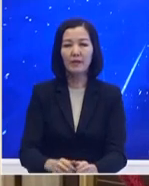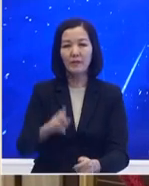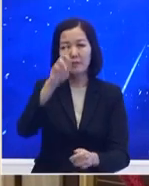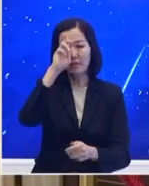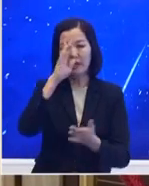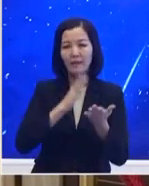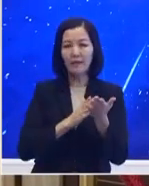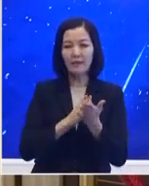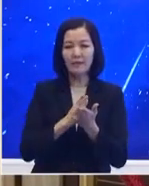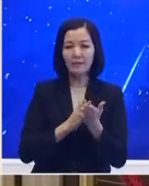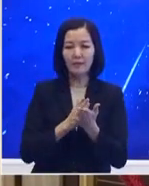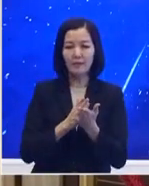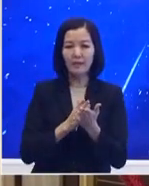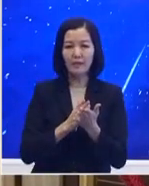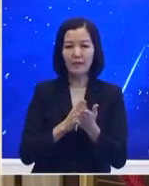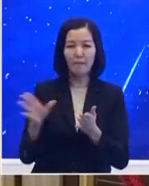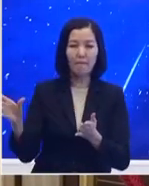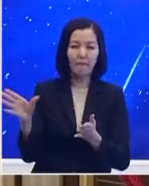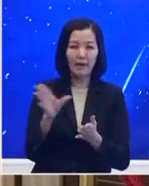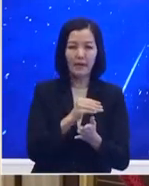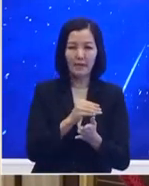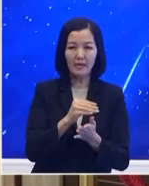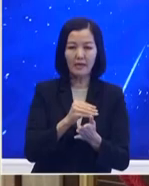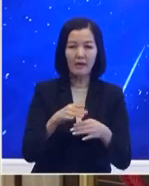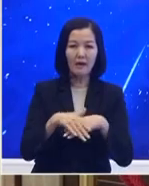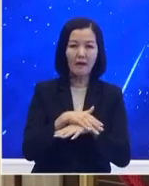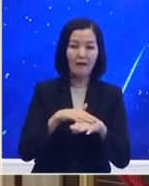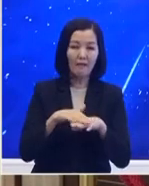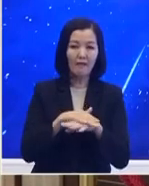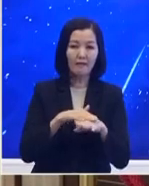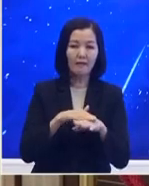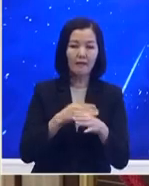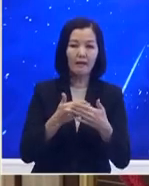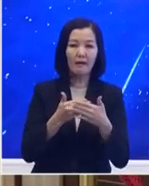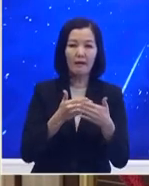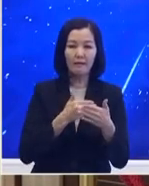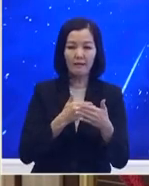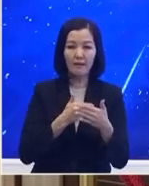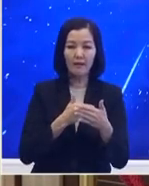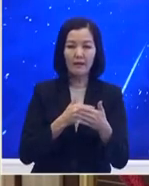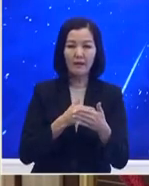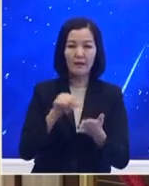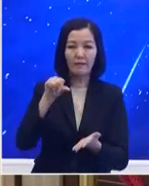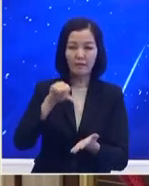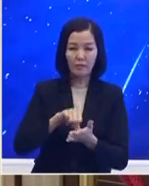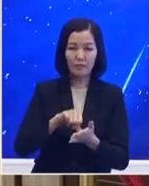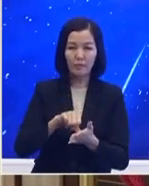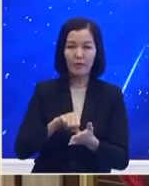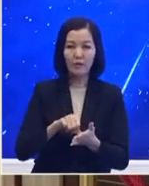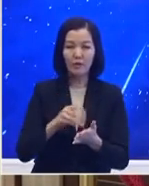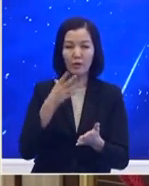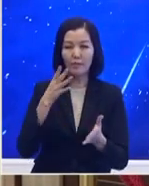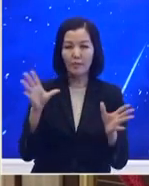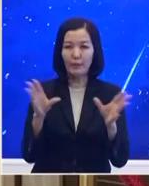Мемлекеттік қызметші бүкіл жаңа халықтың алдындағы бірге жұмыс жасайтын өзінің